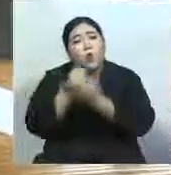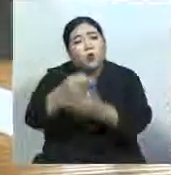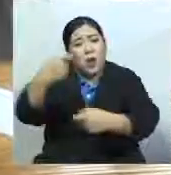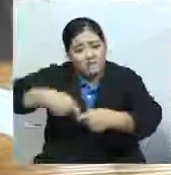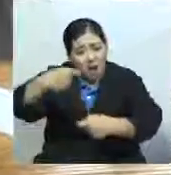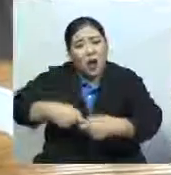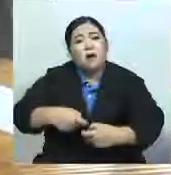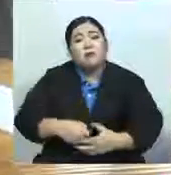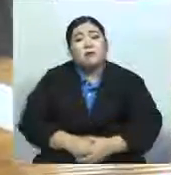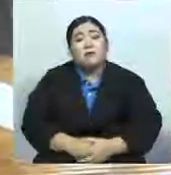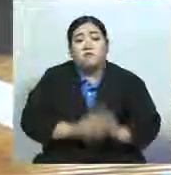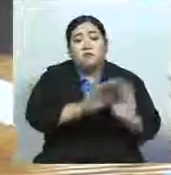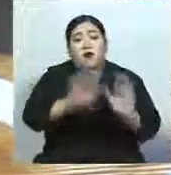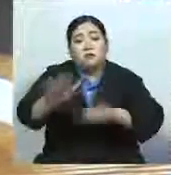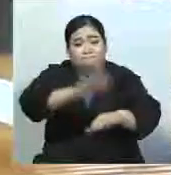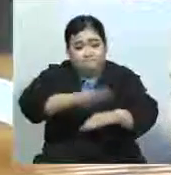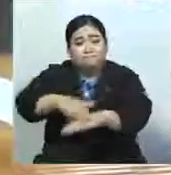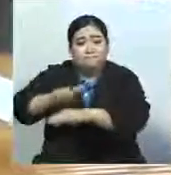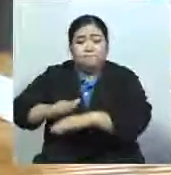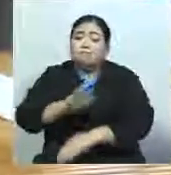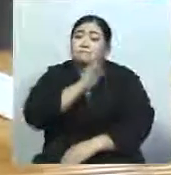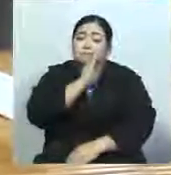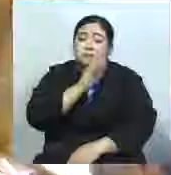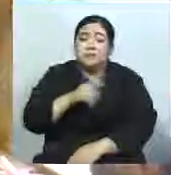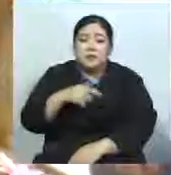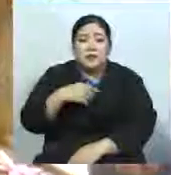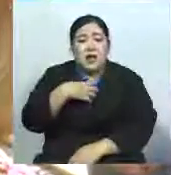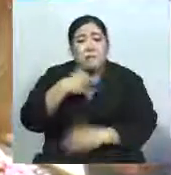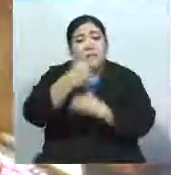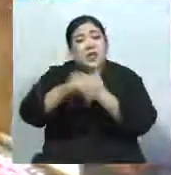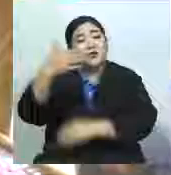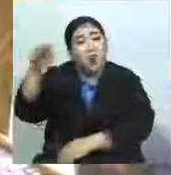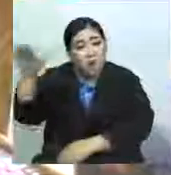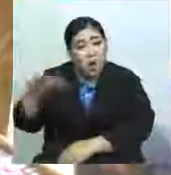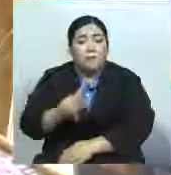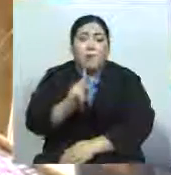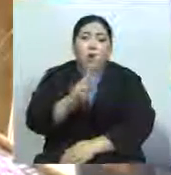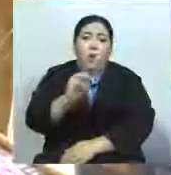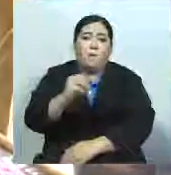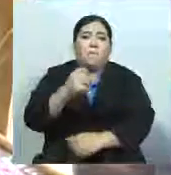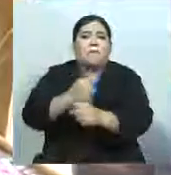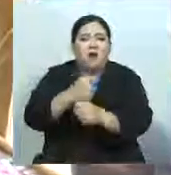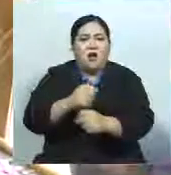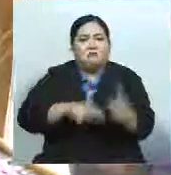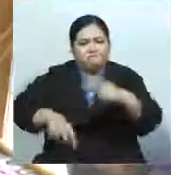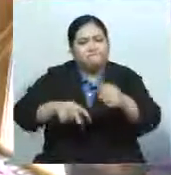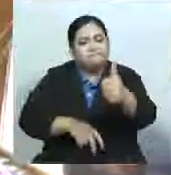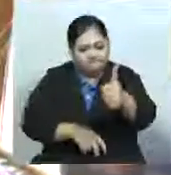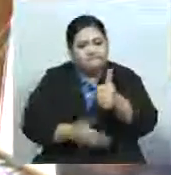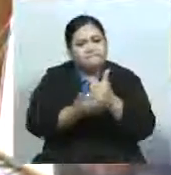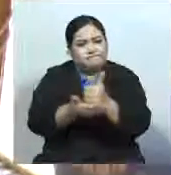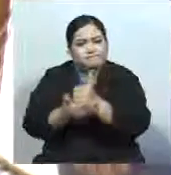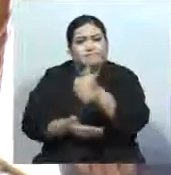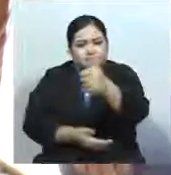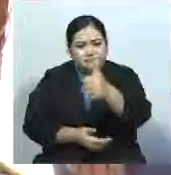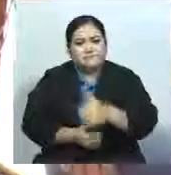ลือก็ช่วยเหลือลำบากเพราะนั้นต้องฝากเตือนนะครับถ้าไปเนี่ยผ่านกรมการจัดหางานจะดีที่สุดน ะ เป็นช่องทางในการคัดกรองงานนะครับให้ไปทำงานในต่างประ